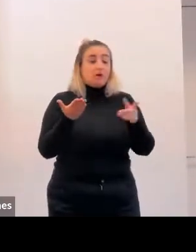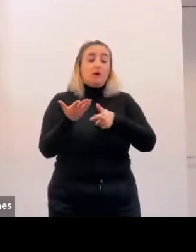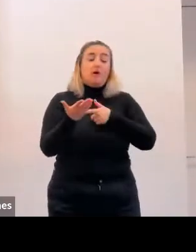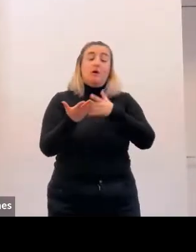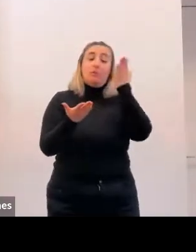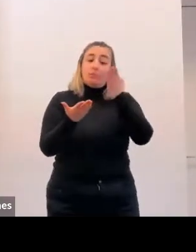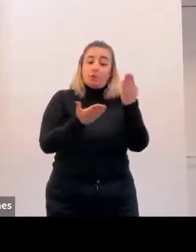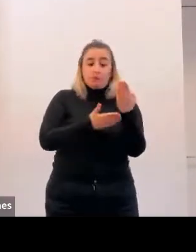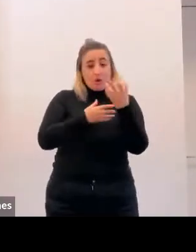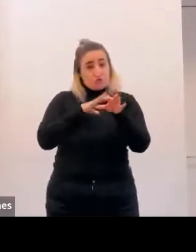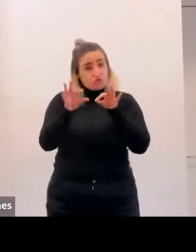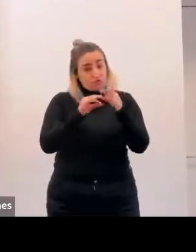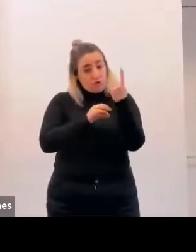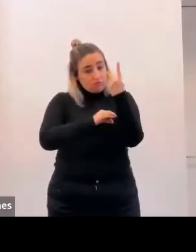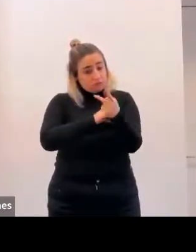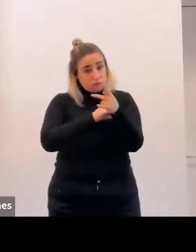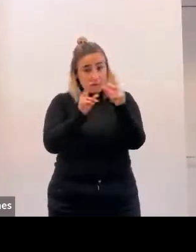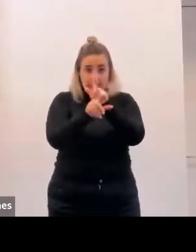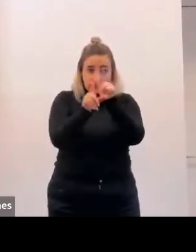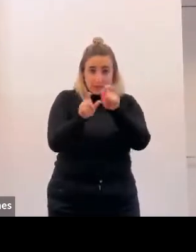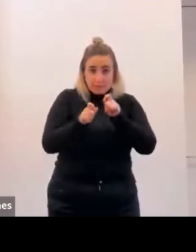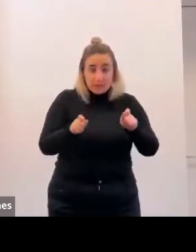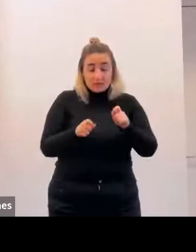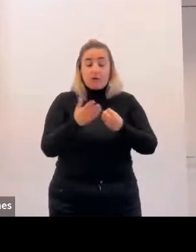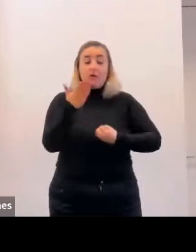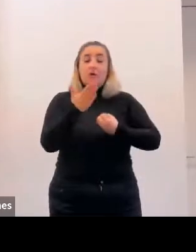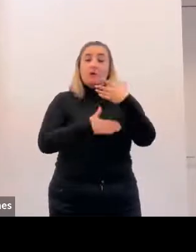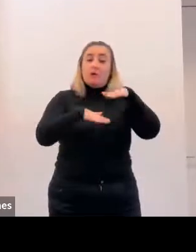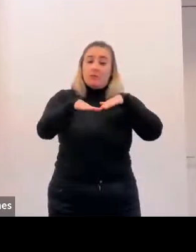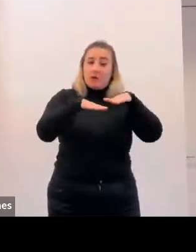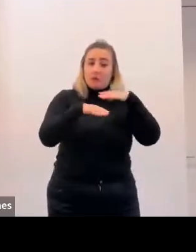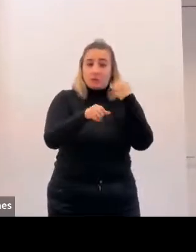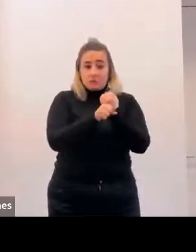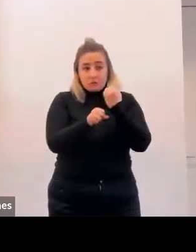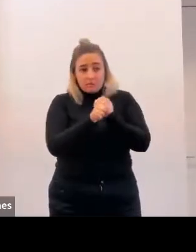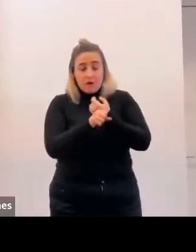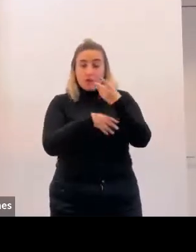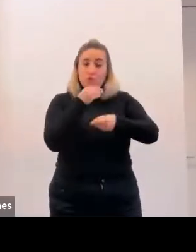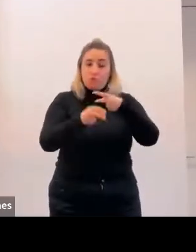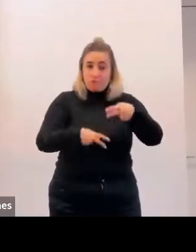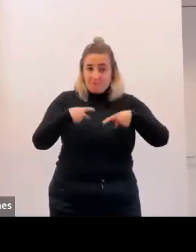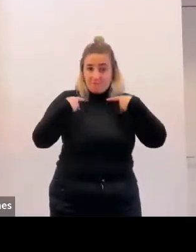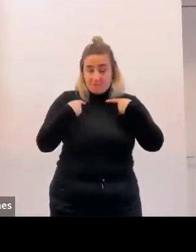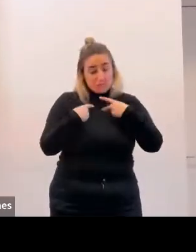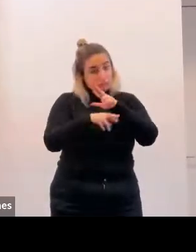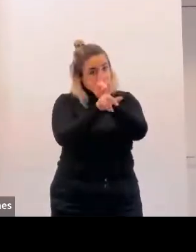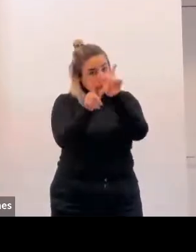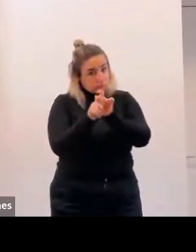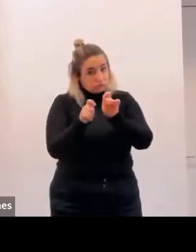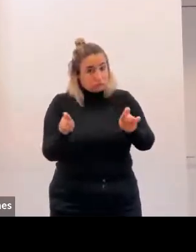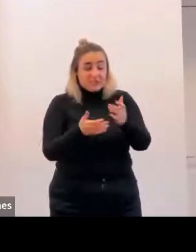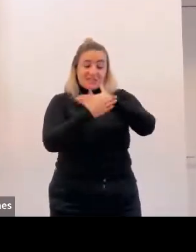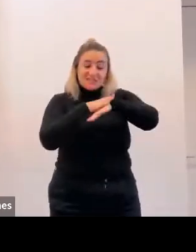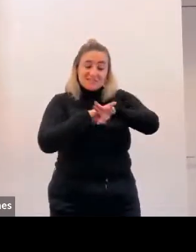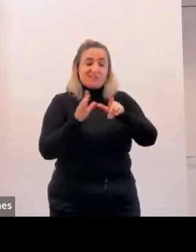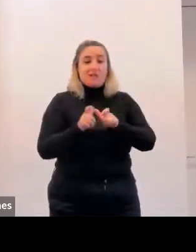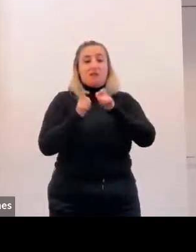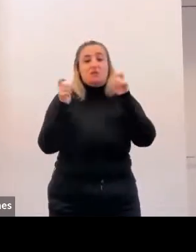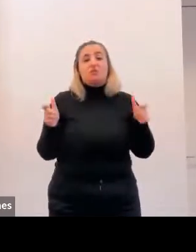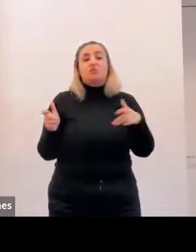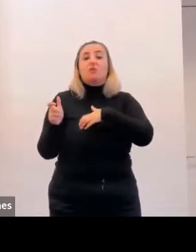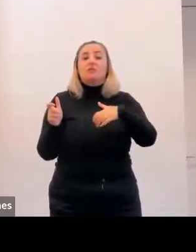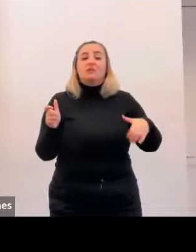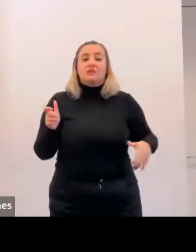besoins et leurs choix, leur nouveau mode de vie, leur nouveau mode de travail au sein de nos structures municipales. Je le